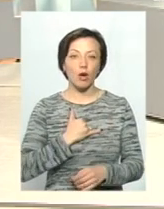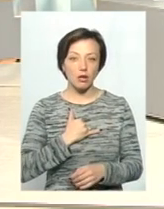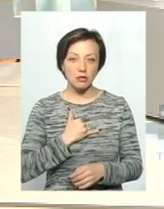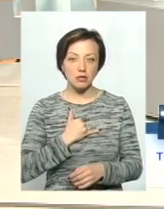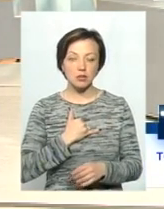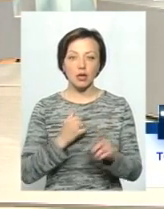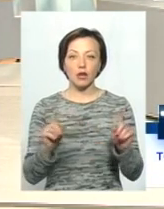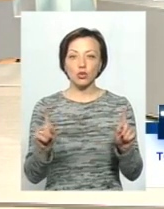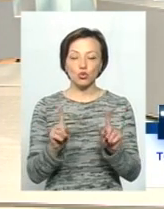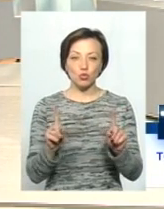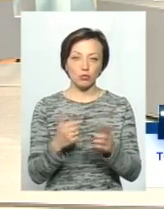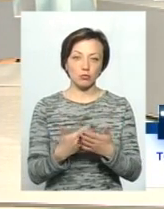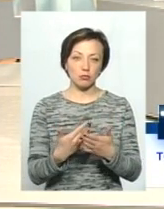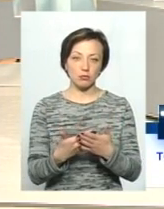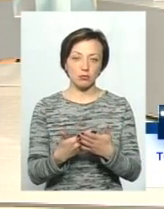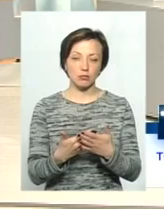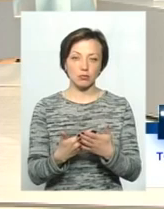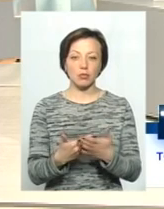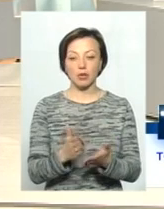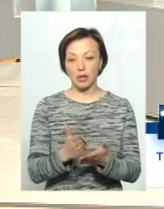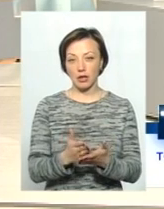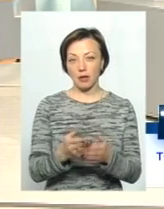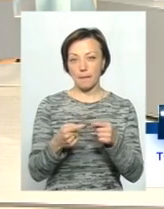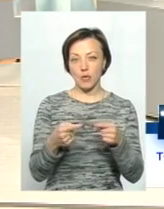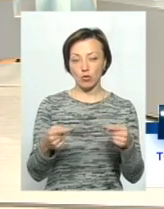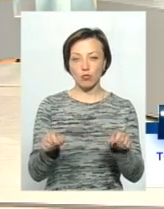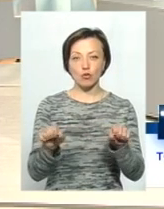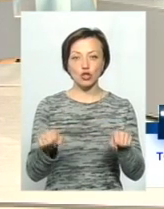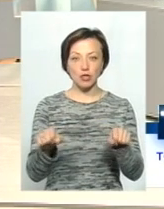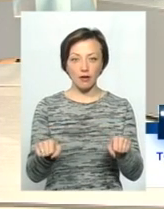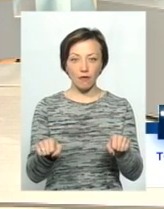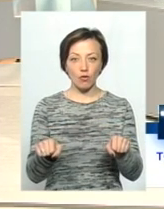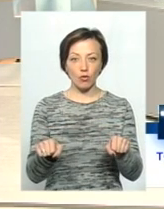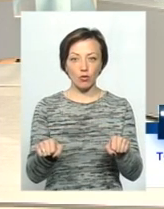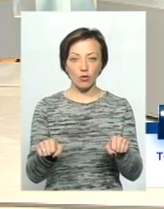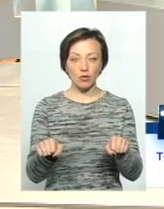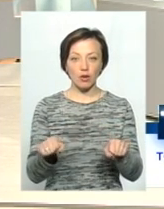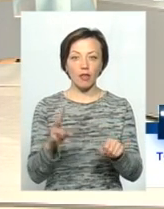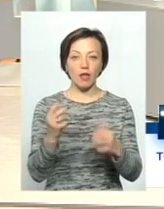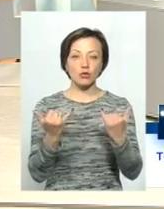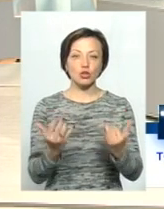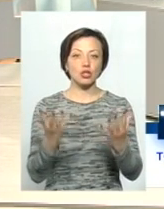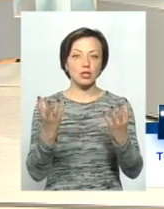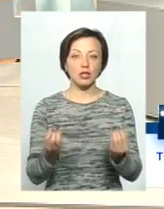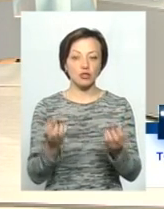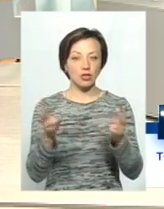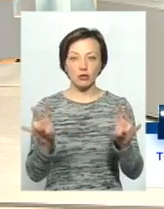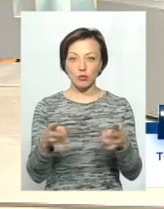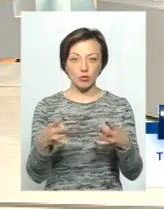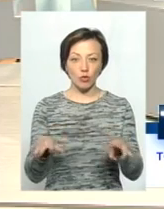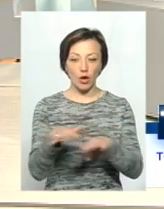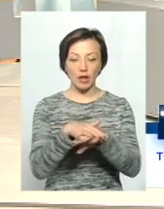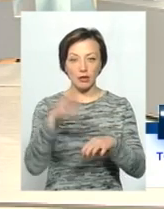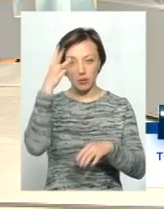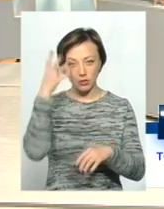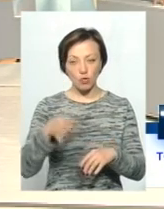щоб, скажімо, от є продукція. Можливо, її на сьогоднішній день ще не потребує ринок